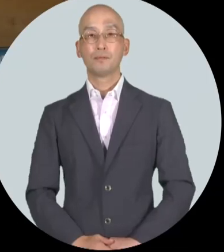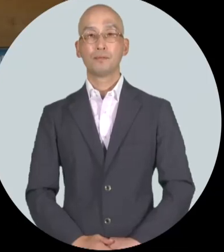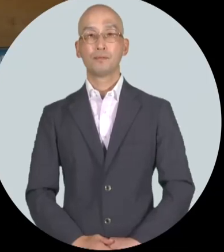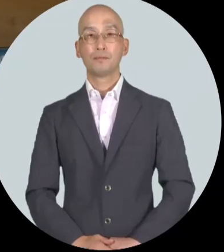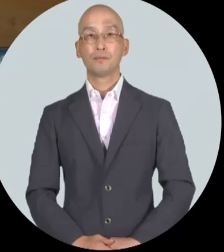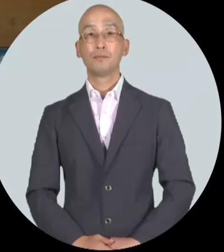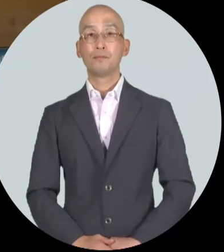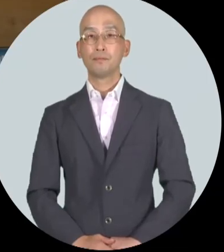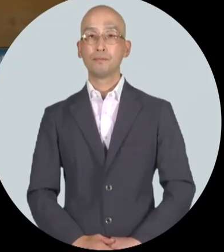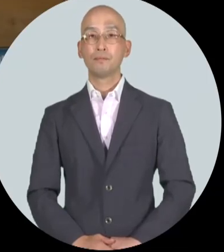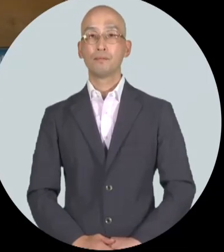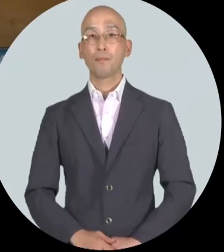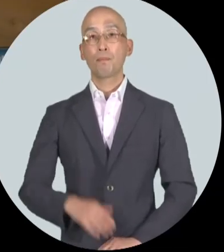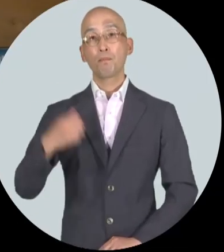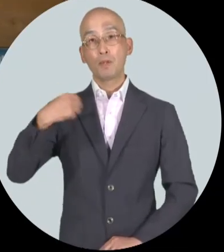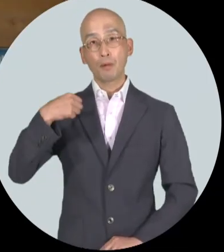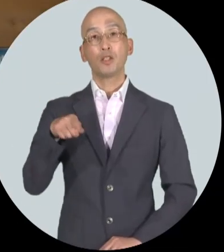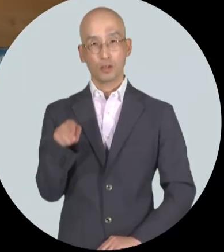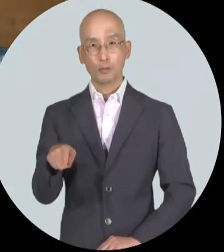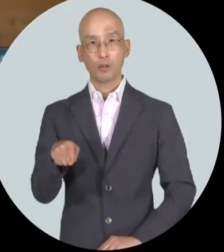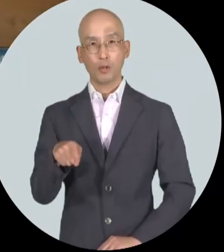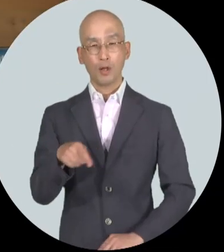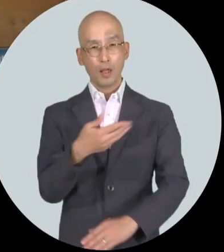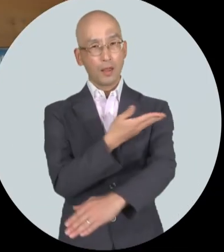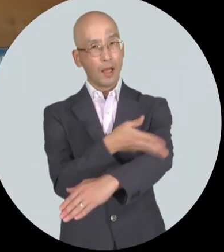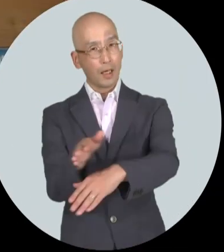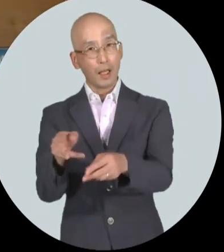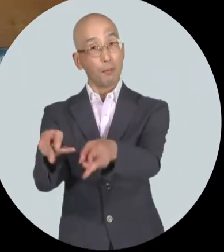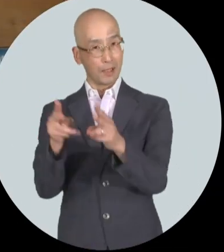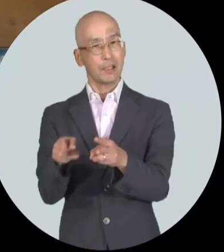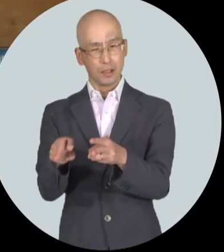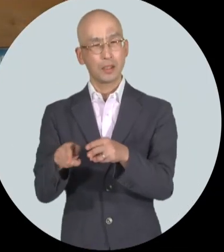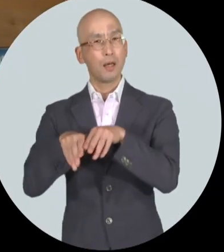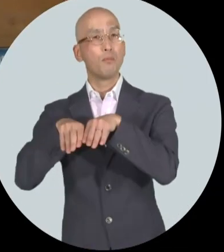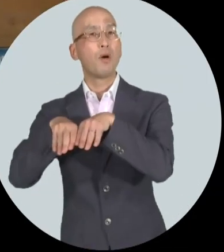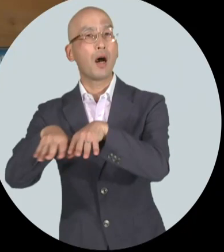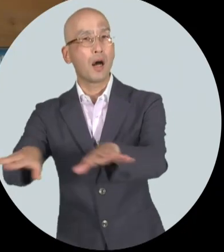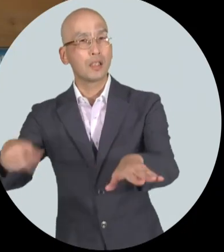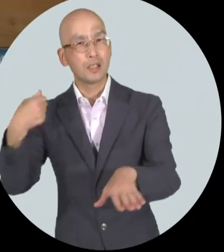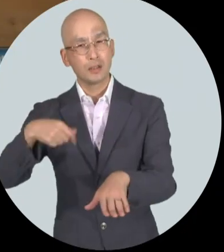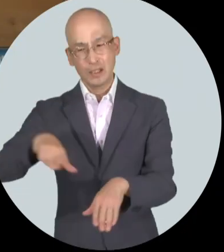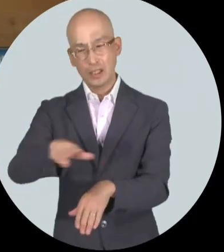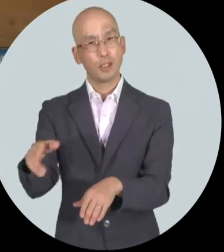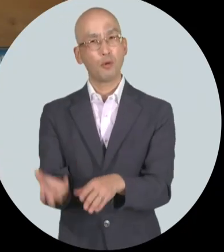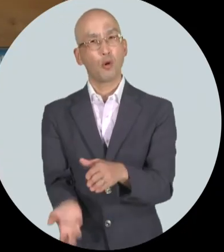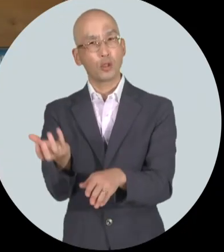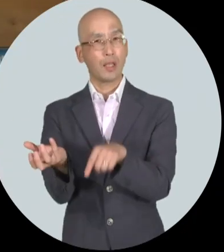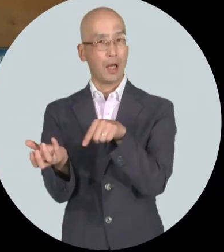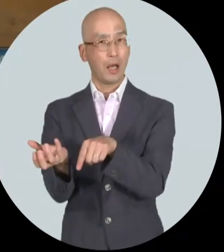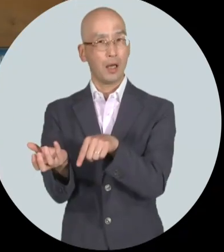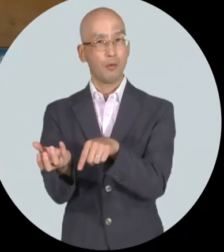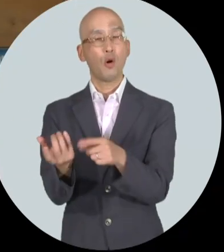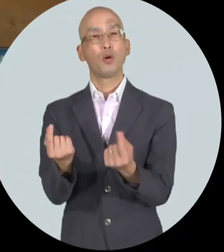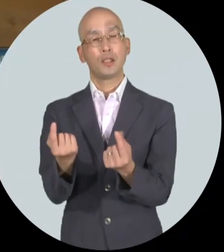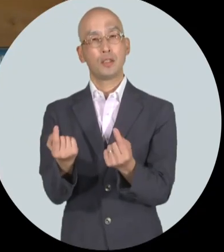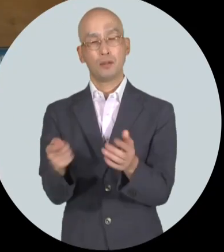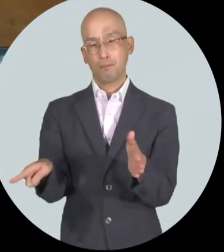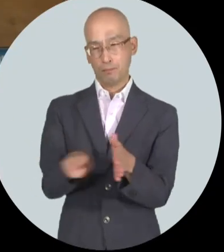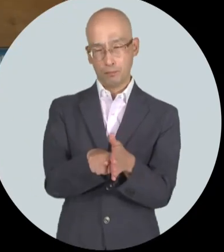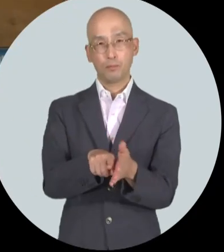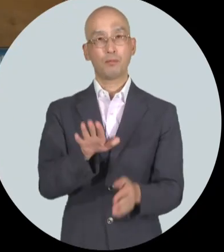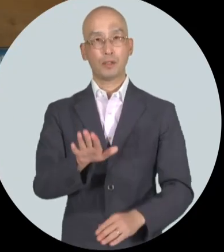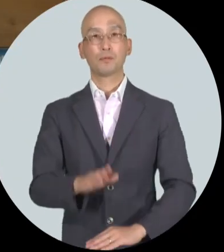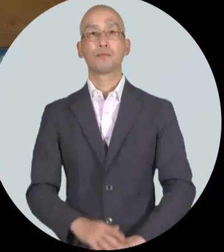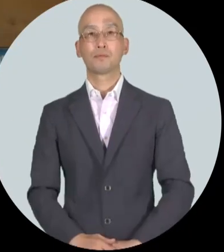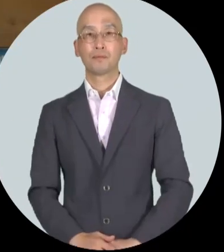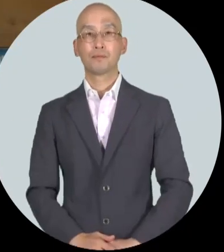ちなみに南の方でも流れ橋等も流出をしておりまして、こうしたものの復旧等に取り組んでいくということでございます